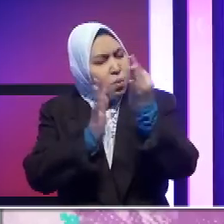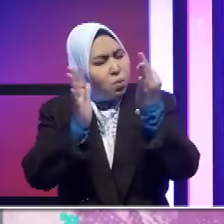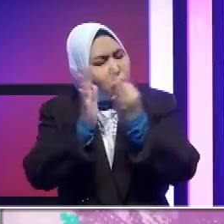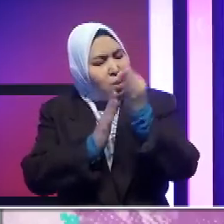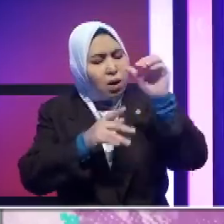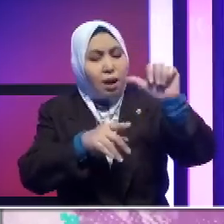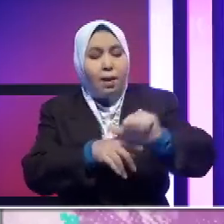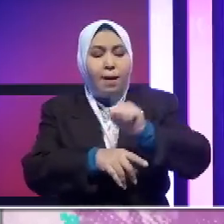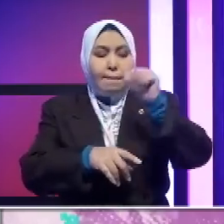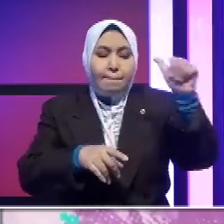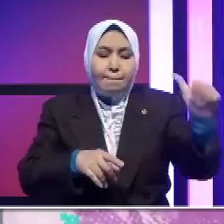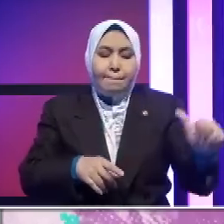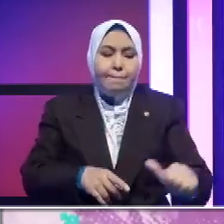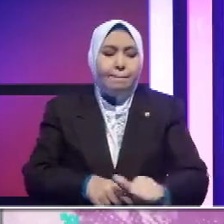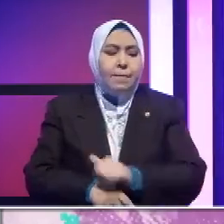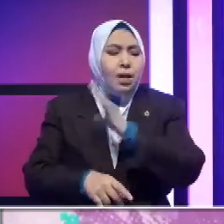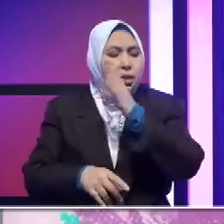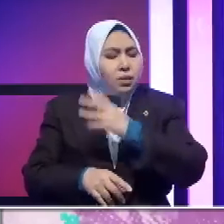الحساب